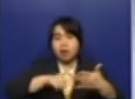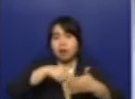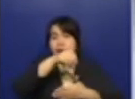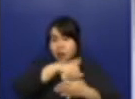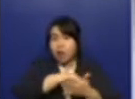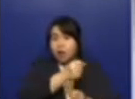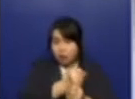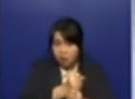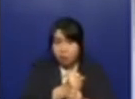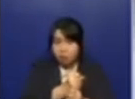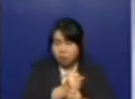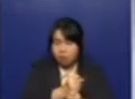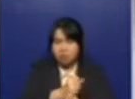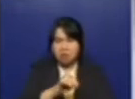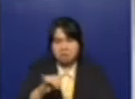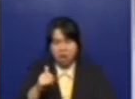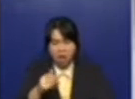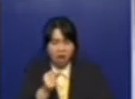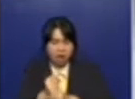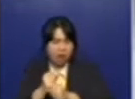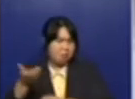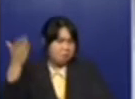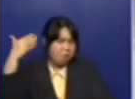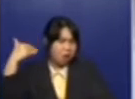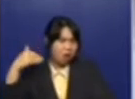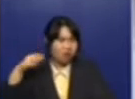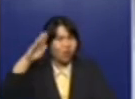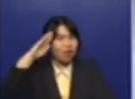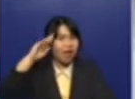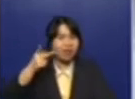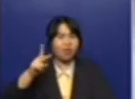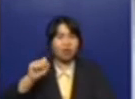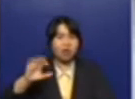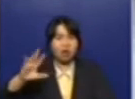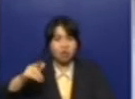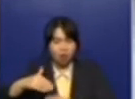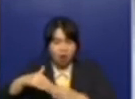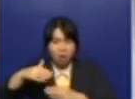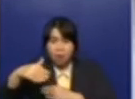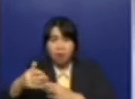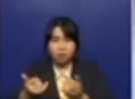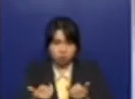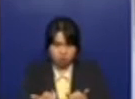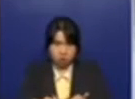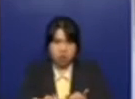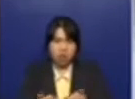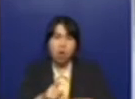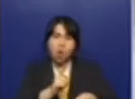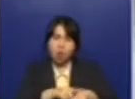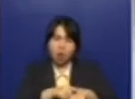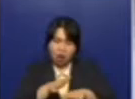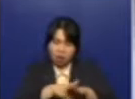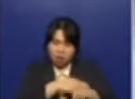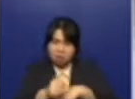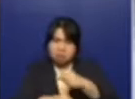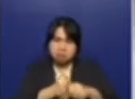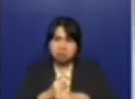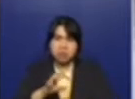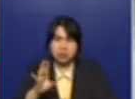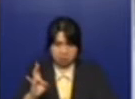หรือการปฏิรูปที่ทำมาตั้งแต่ยุคคสช.จะมาถึงยุคปัจจุบันระยะเวลาร่วม7ปีครับท่านประธ